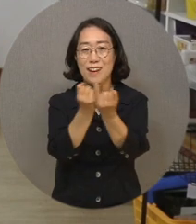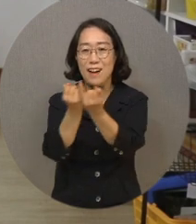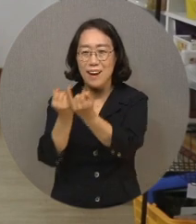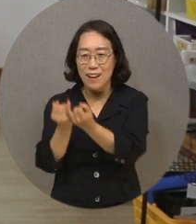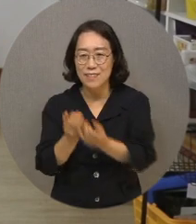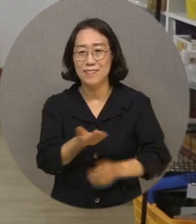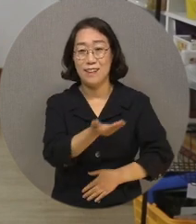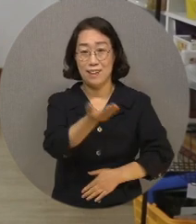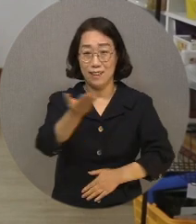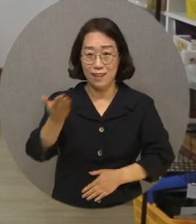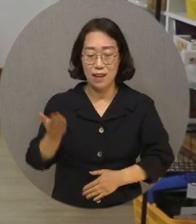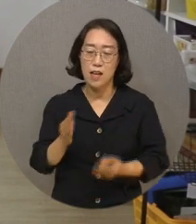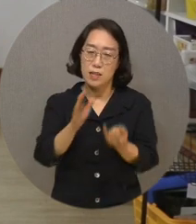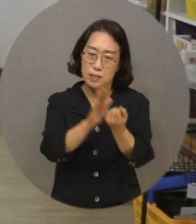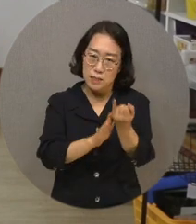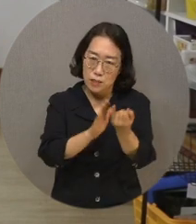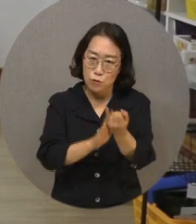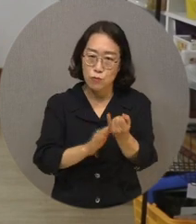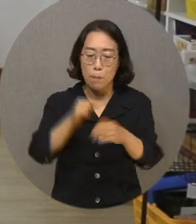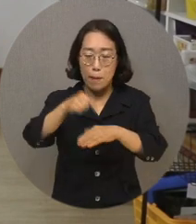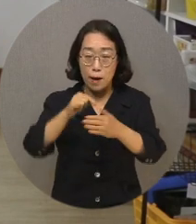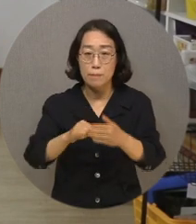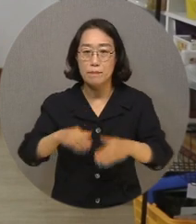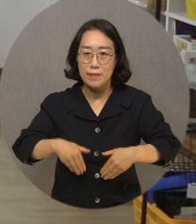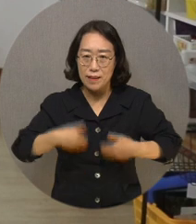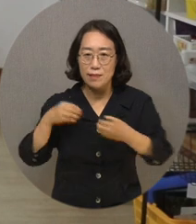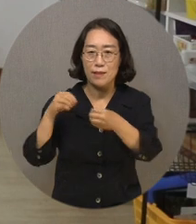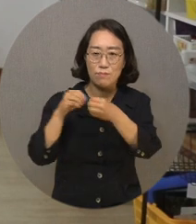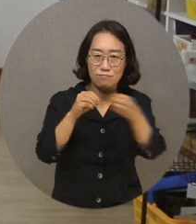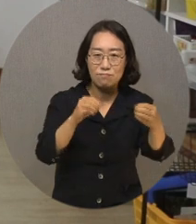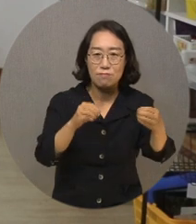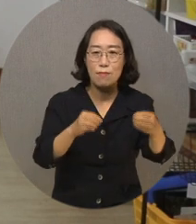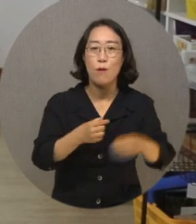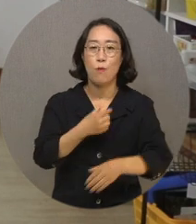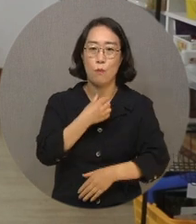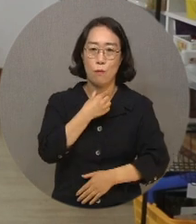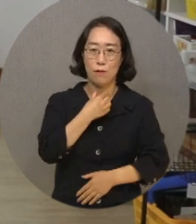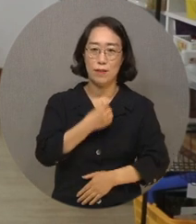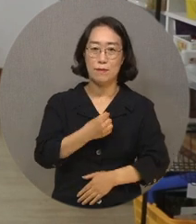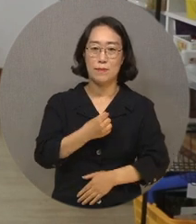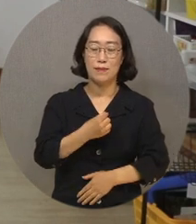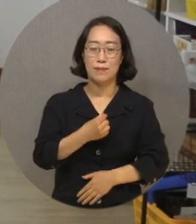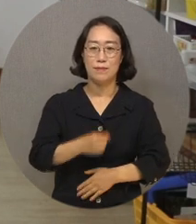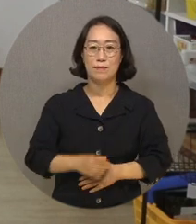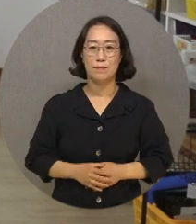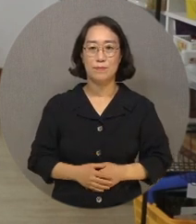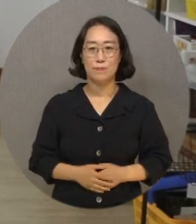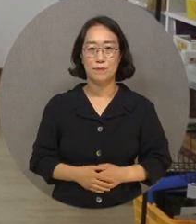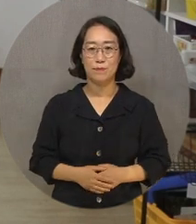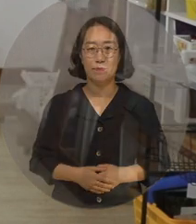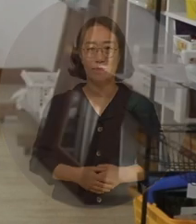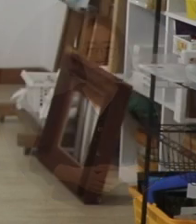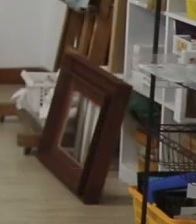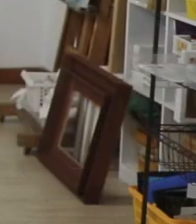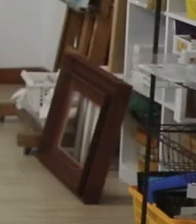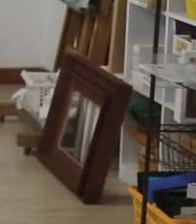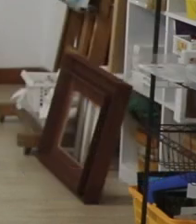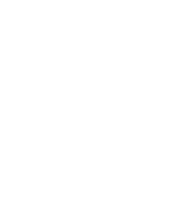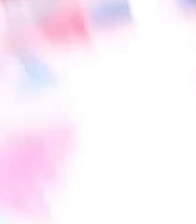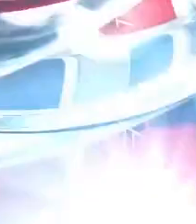치유의 시간과 따뜻한 마음으로 전해지길 기대합니다. 복지TV 뉴스 배은아입니다.